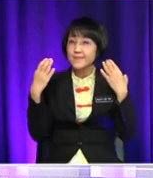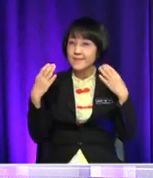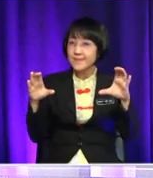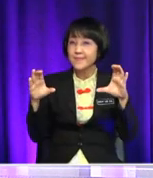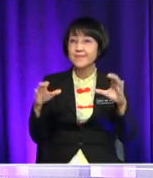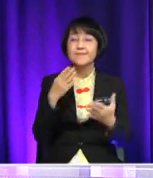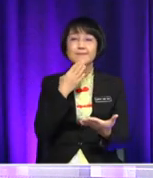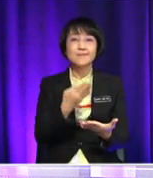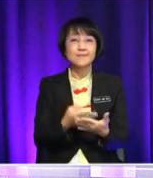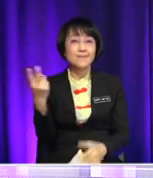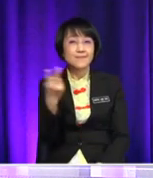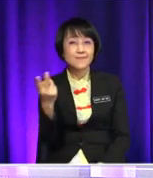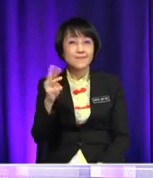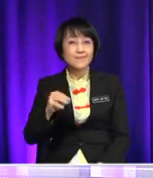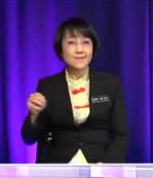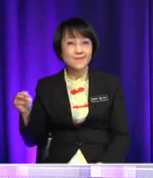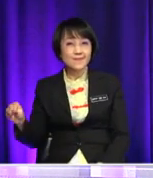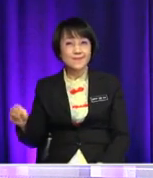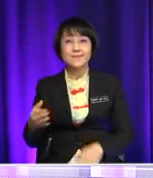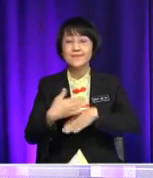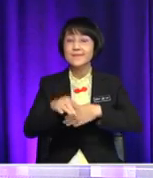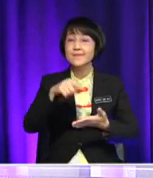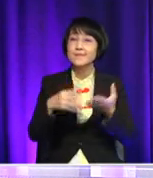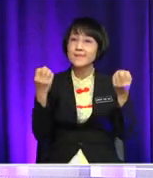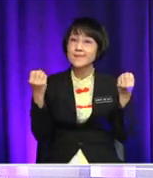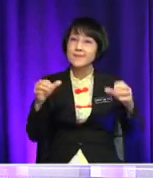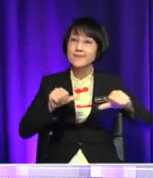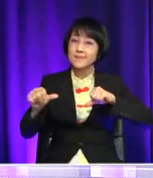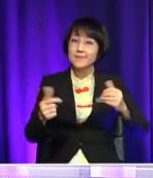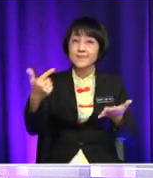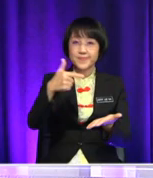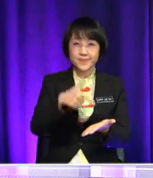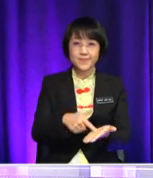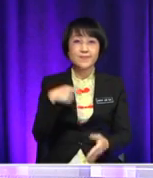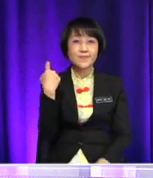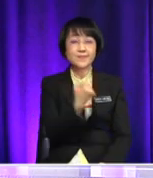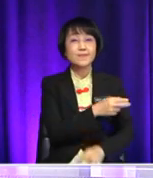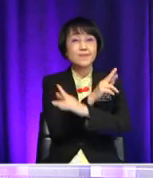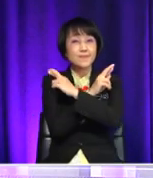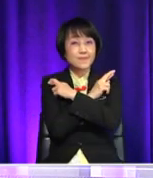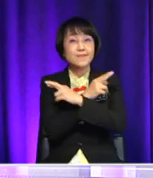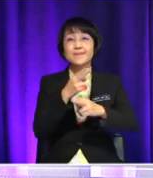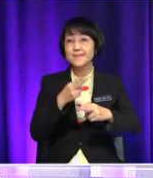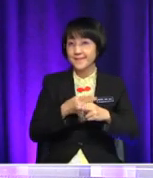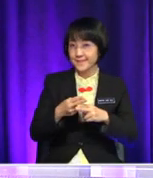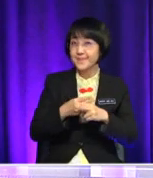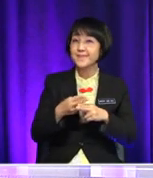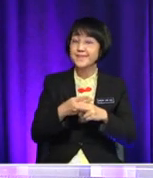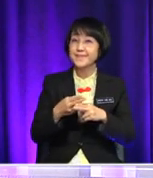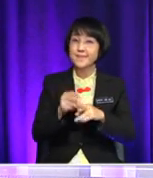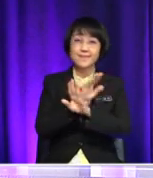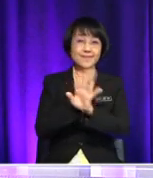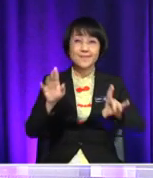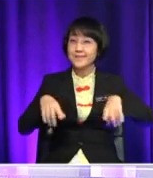murid kita sebab ini ada banyak lagi acti yang saya gunakan kepada anda tetapi sebelum itu kita berhenti berhak ketiga seperti biasa terus Setia menonton